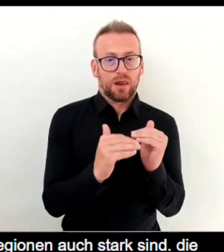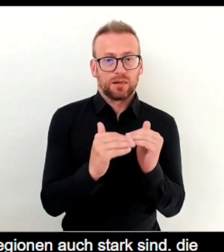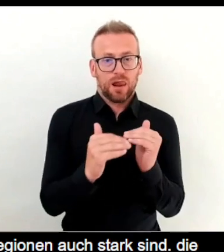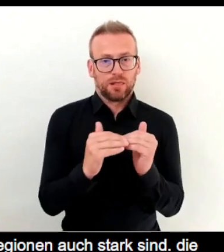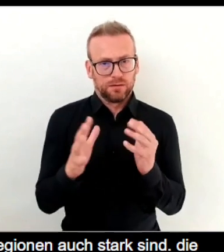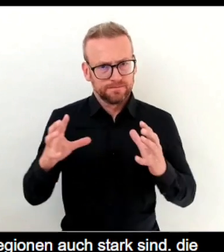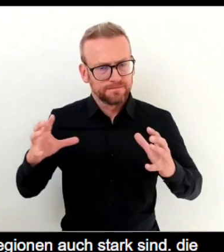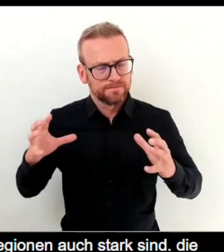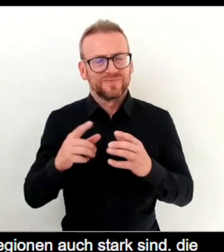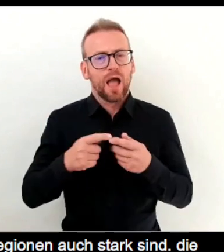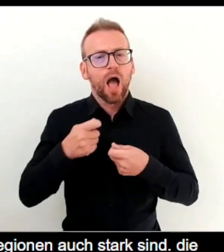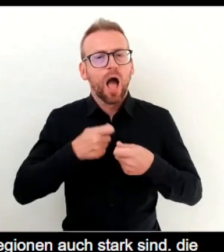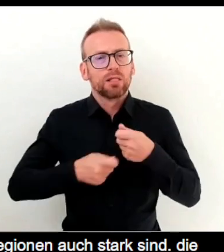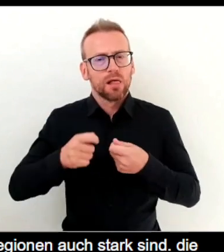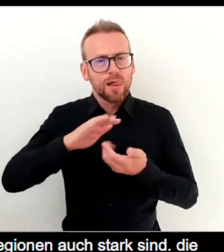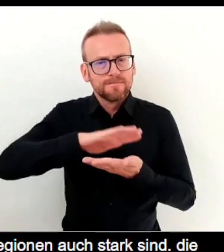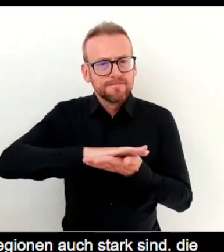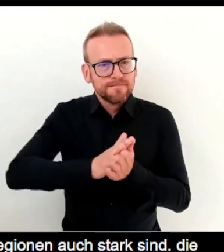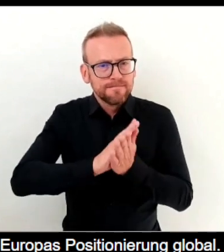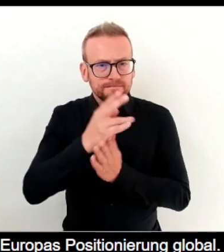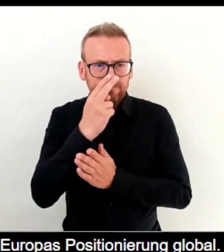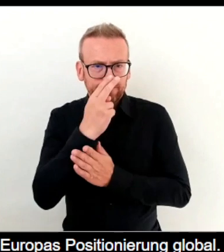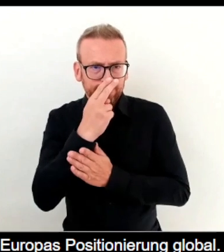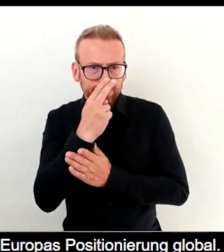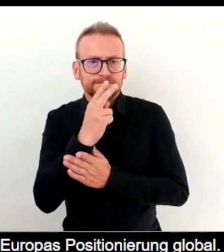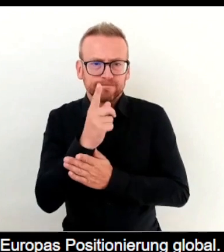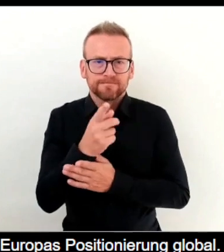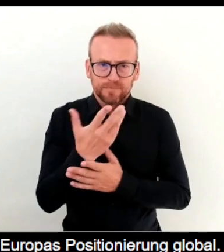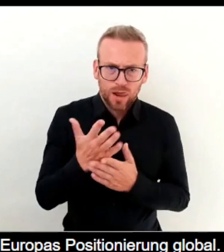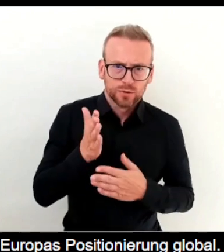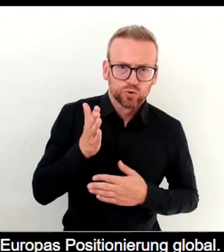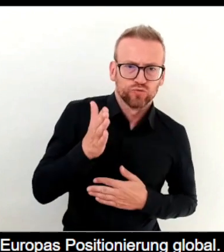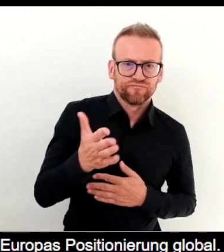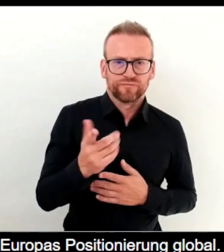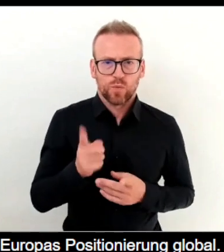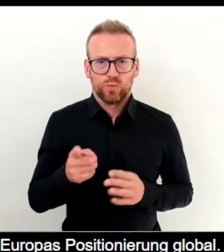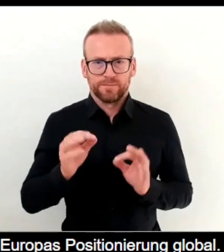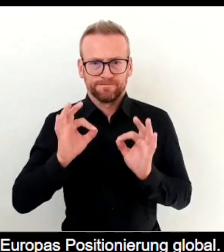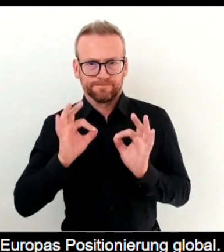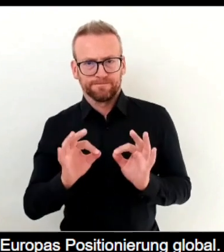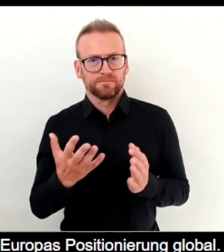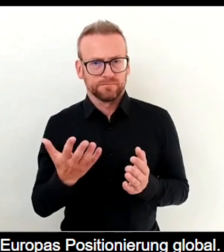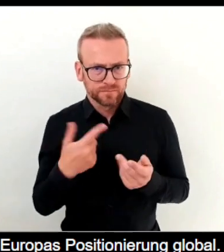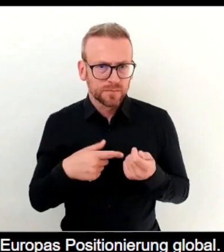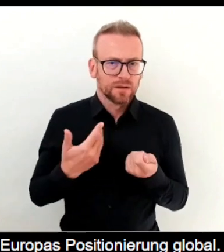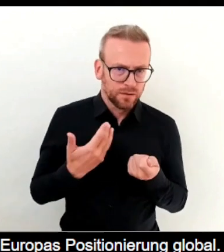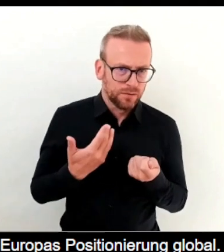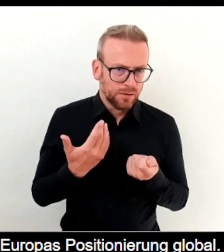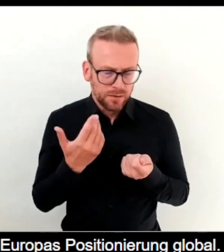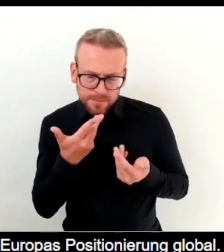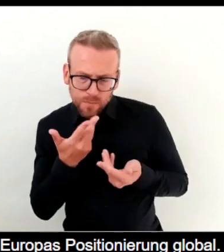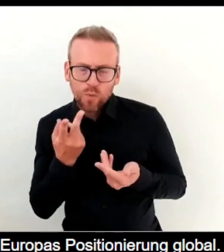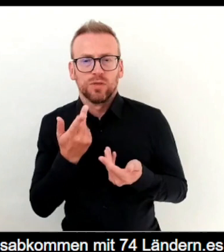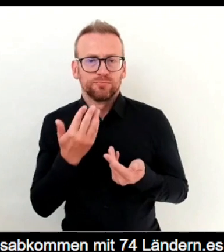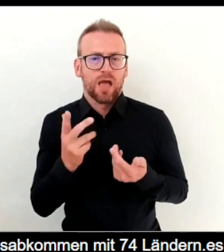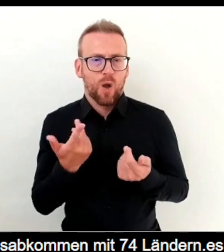kurz vorm Abschluss stehen. Wir haben gerade Neuseeland abgeschlossen, sind fast fertig mit Australien, verhandeln mit Indien, aber auch